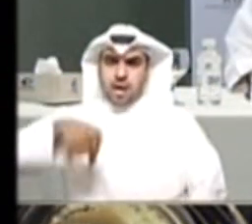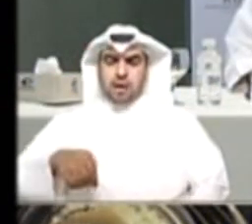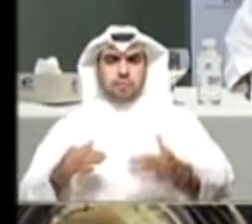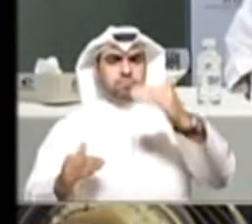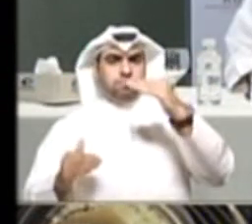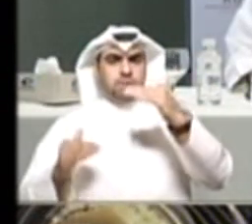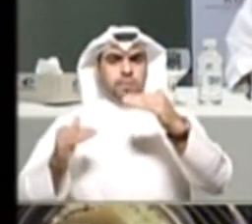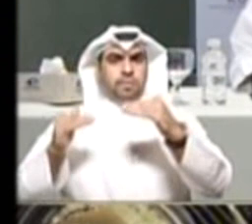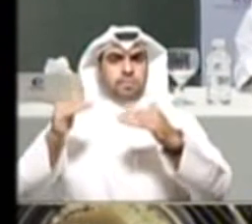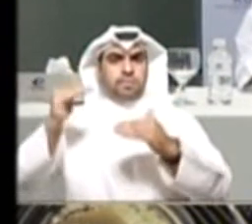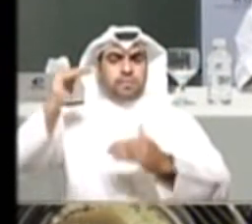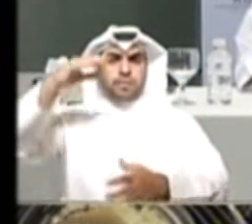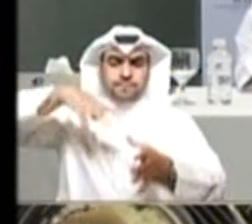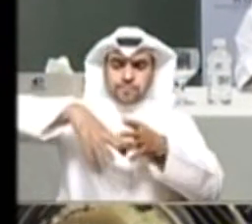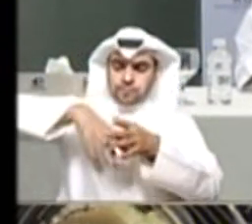الشركة عام